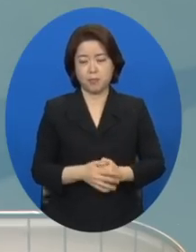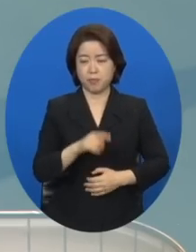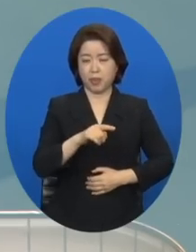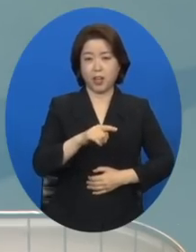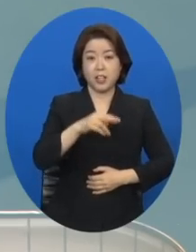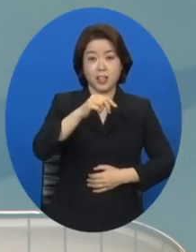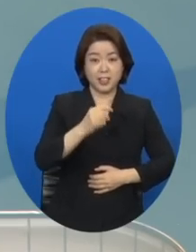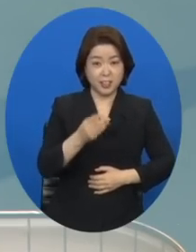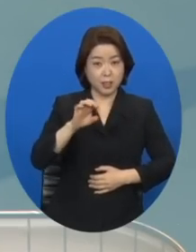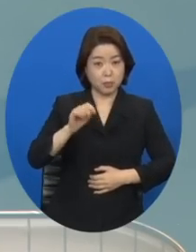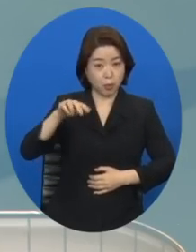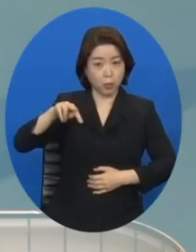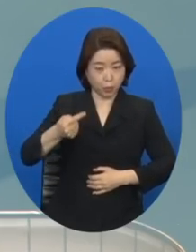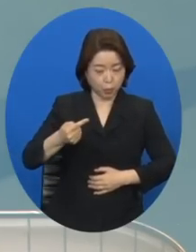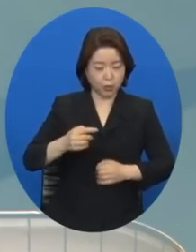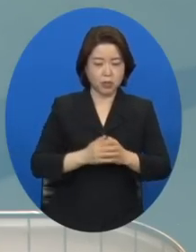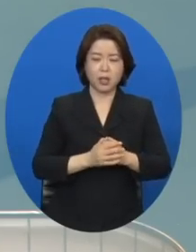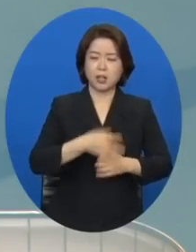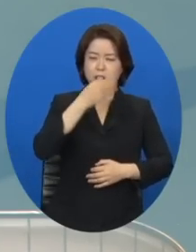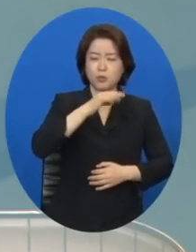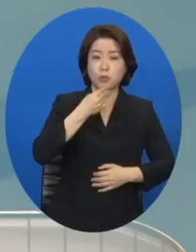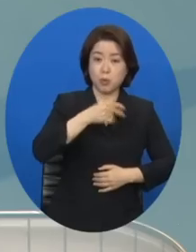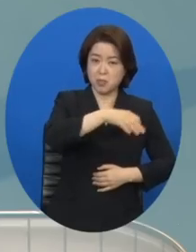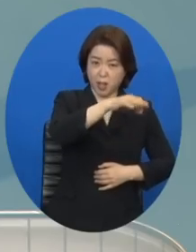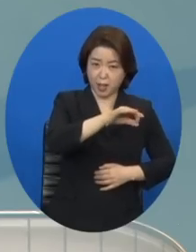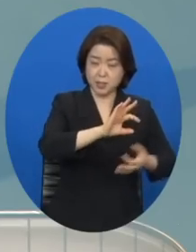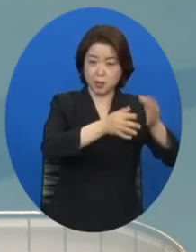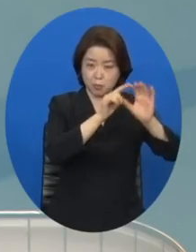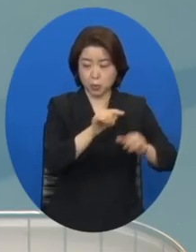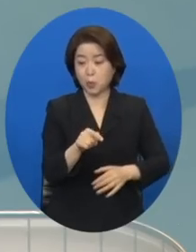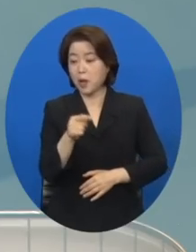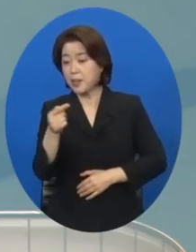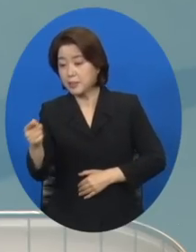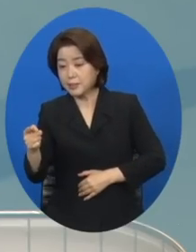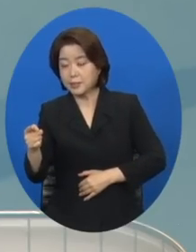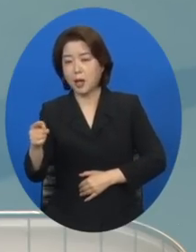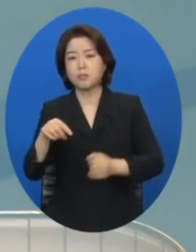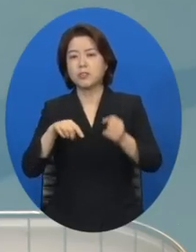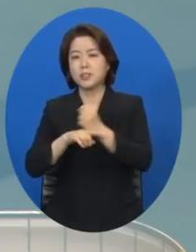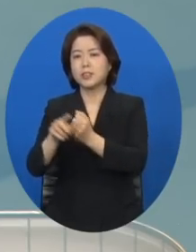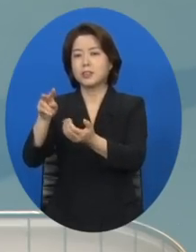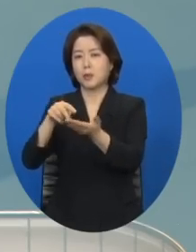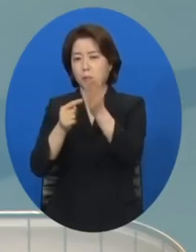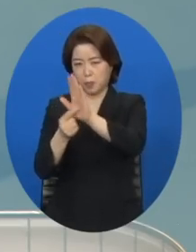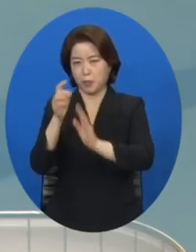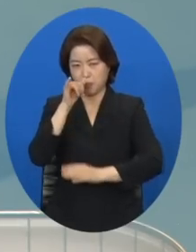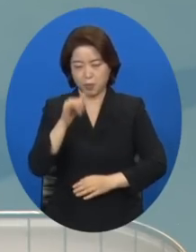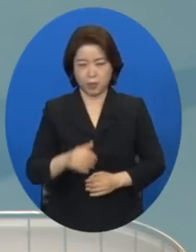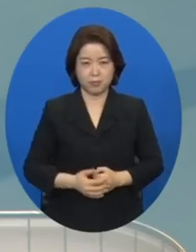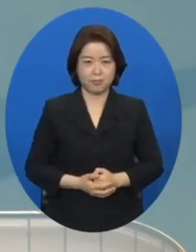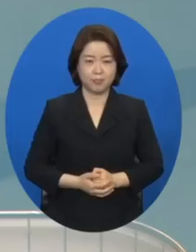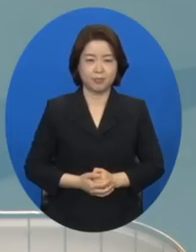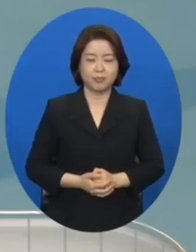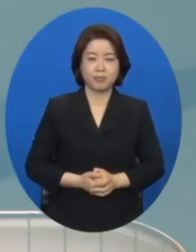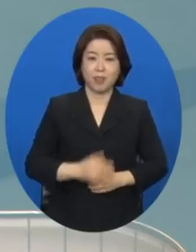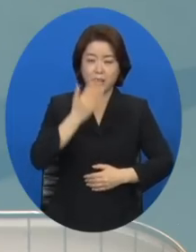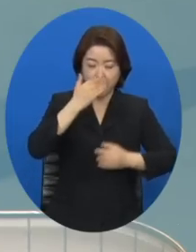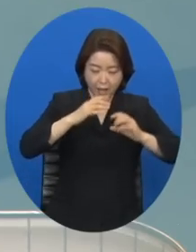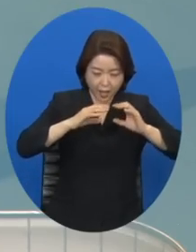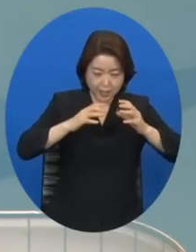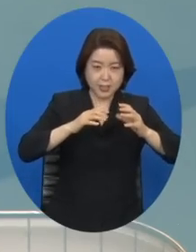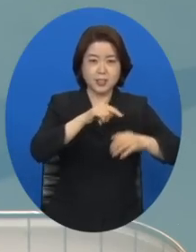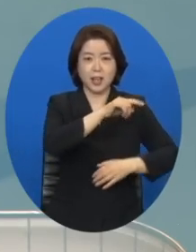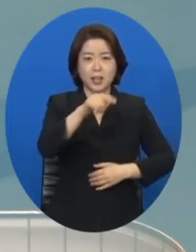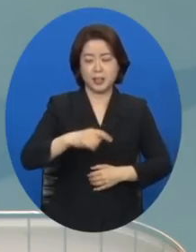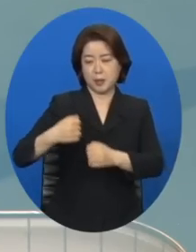무엇을 의미하는 것인지는 이제 그 이사야 5장 뒷부분을 읽어보시면 나오는데요 7절에 이렇게 되어 있습니다 이스라엘은 만군의 주님의